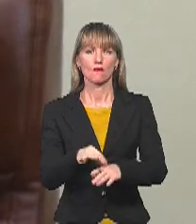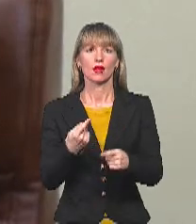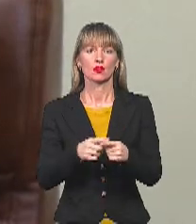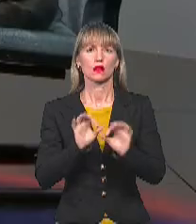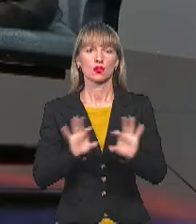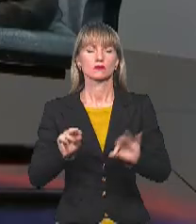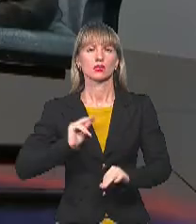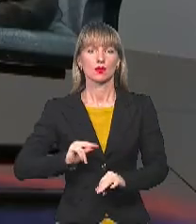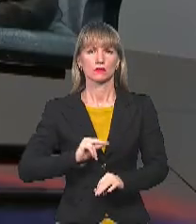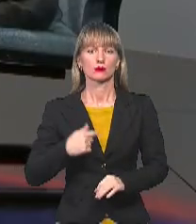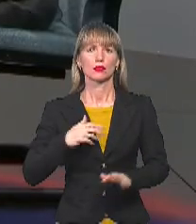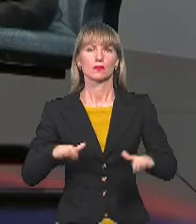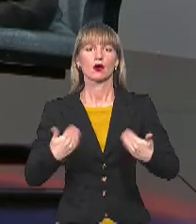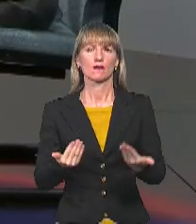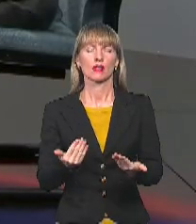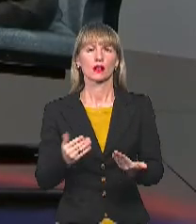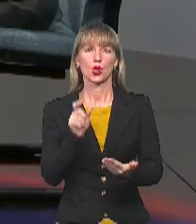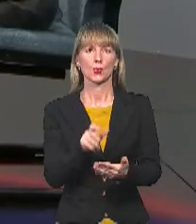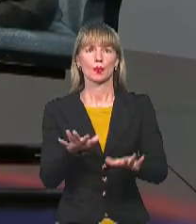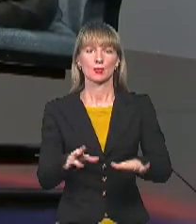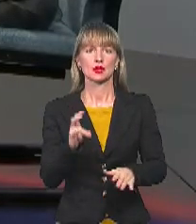роботу. Ми пропонували людям місця на ринках.